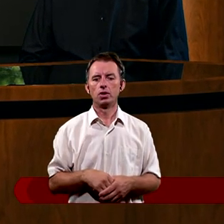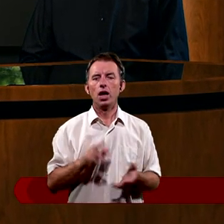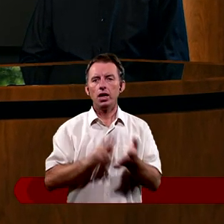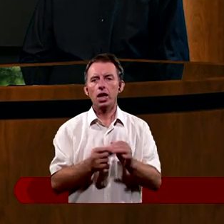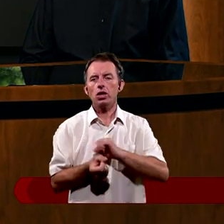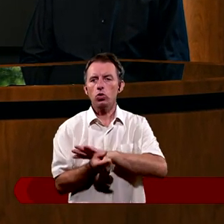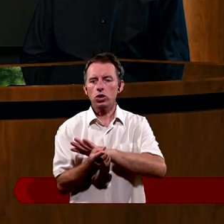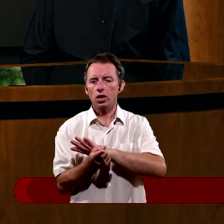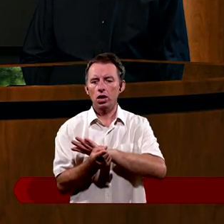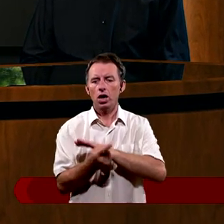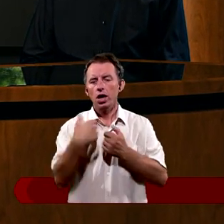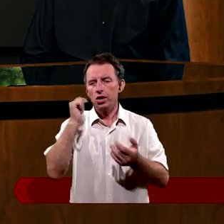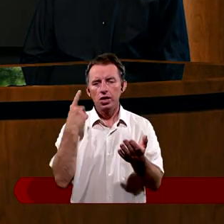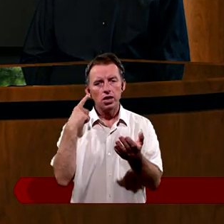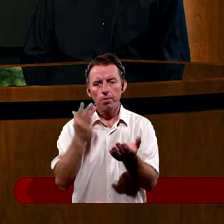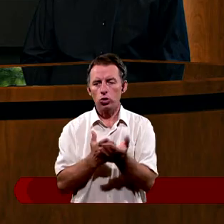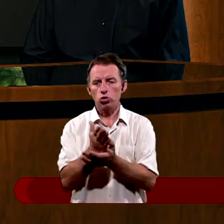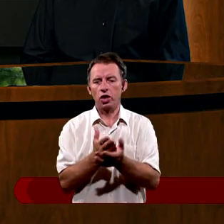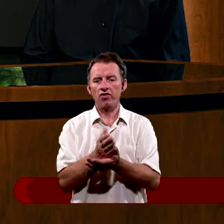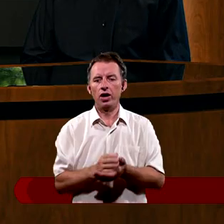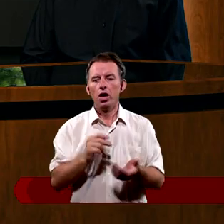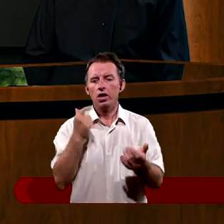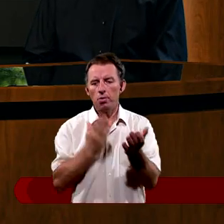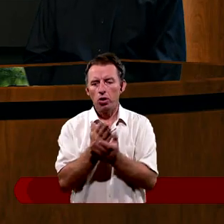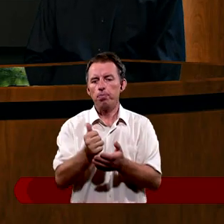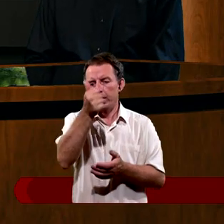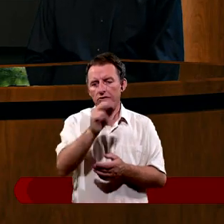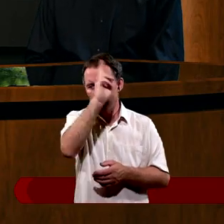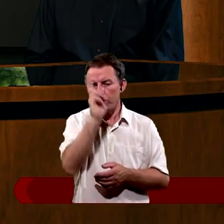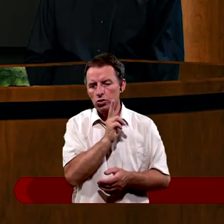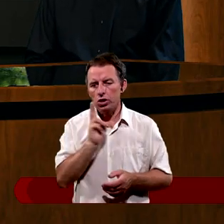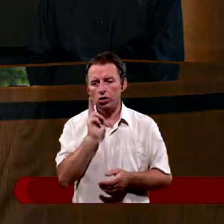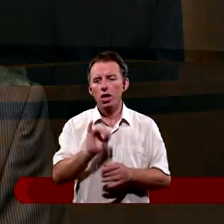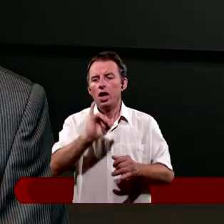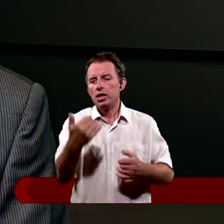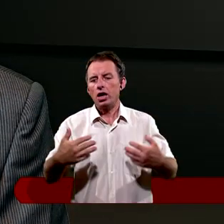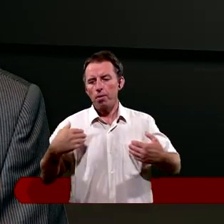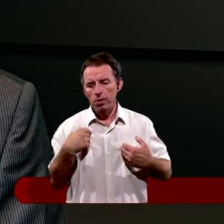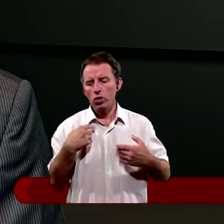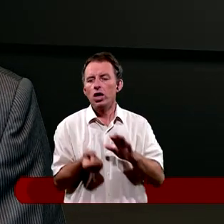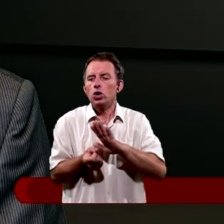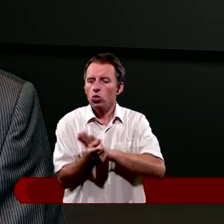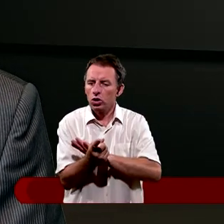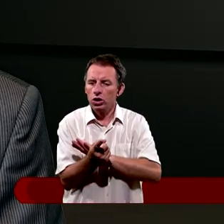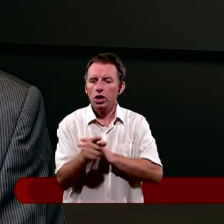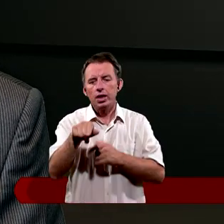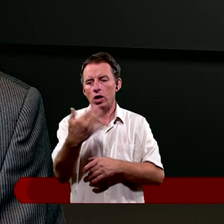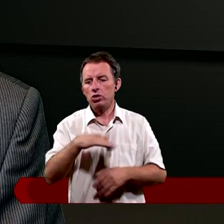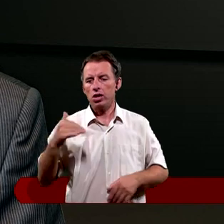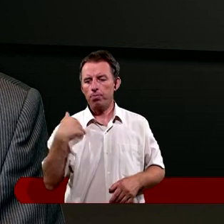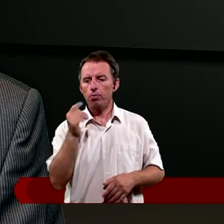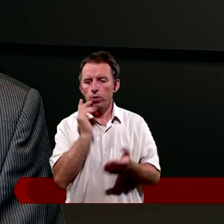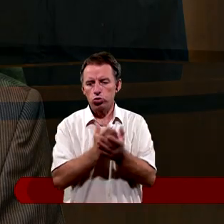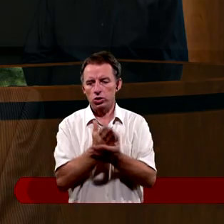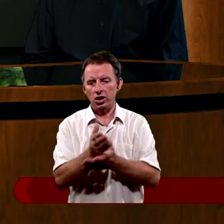Na skutek nieposłuszeństwa. Nieposłuszeństwa pierwszych rodziców. Jakie były skutki tego